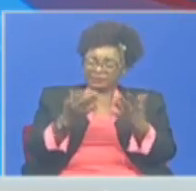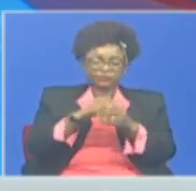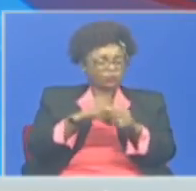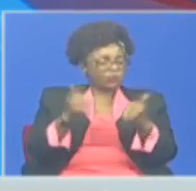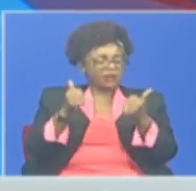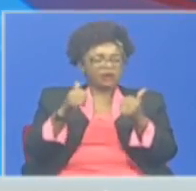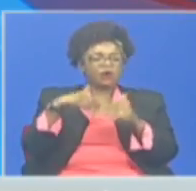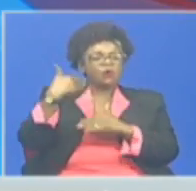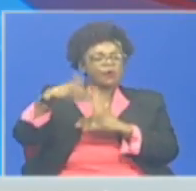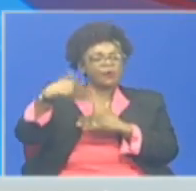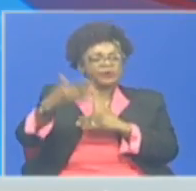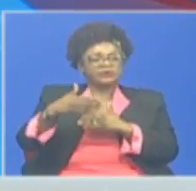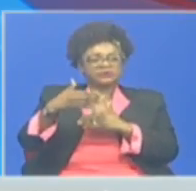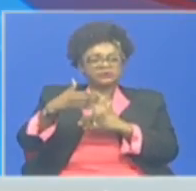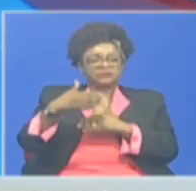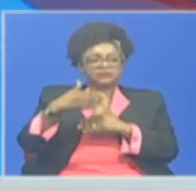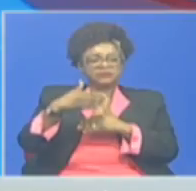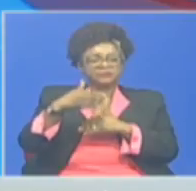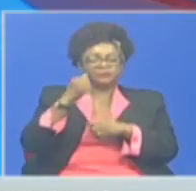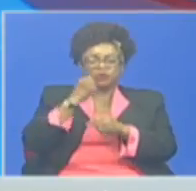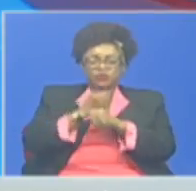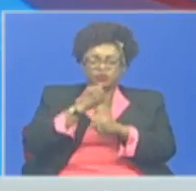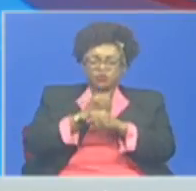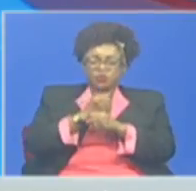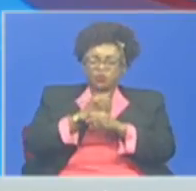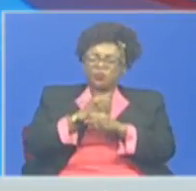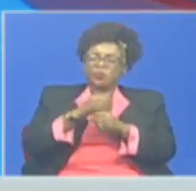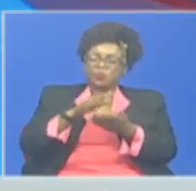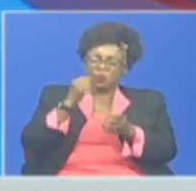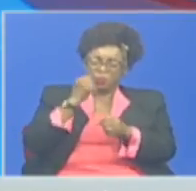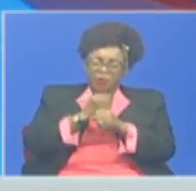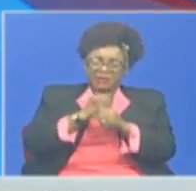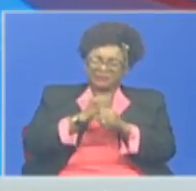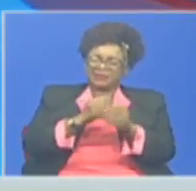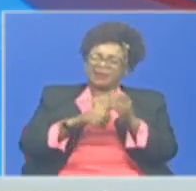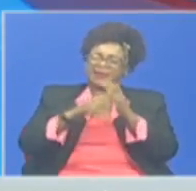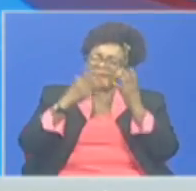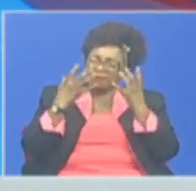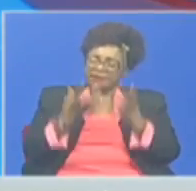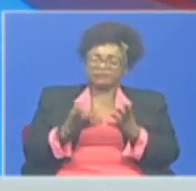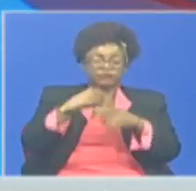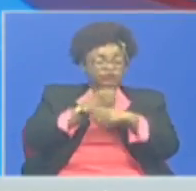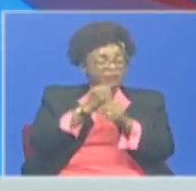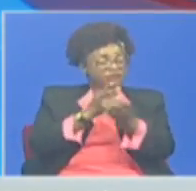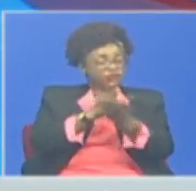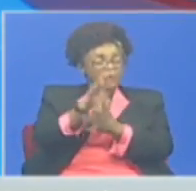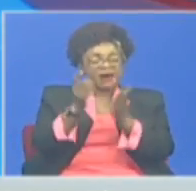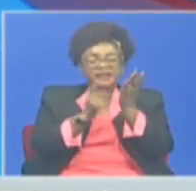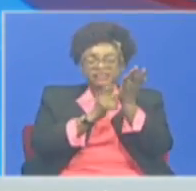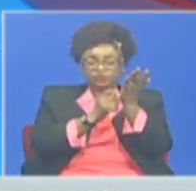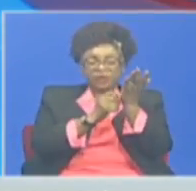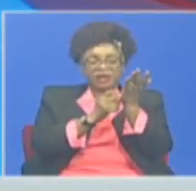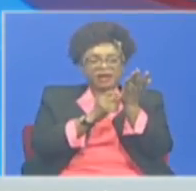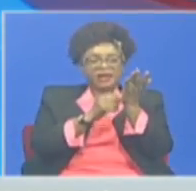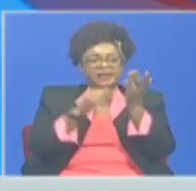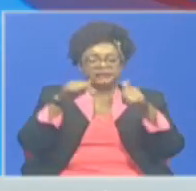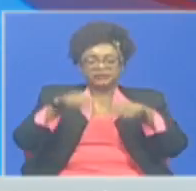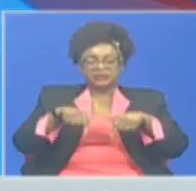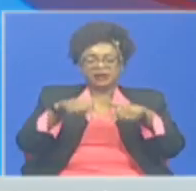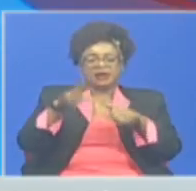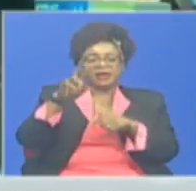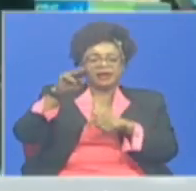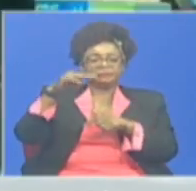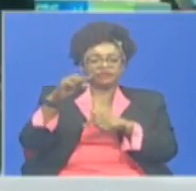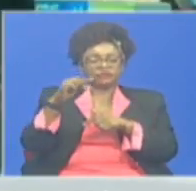akienda zaidi, tunasema extra mile, kuhakikisha kuwa Kiswahili katika kampuni hii yetu ya Nation Media Group